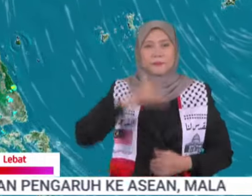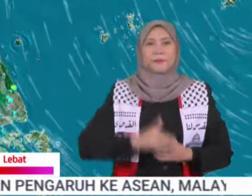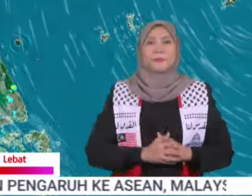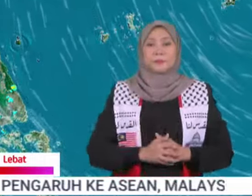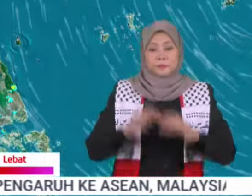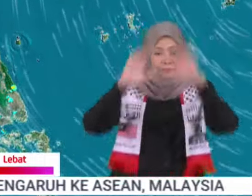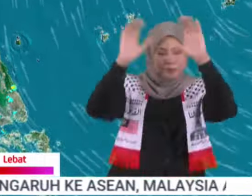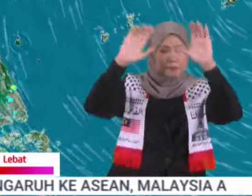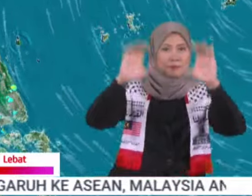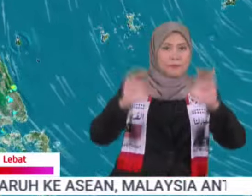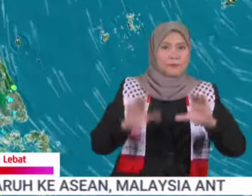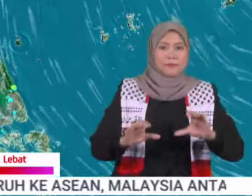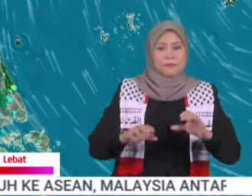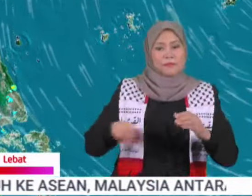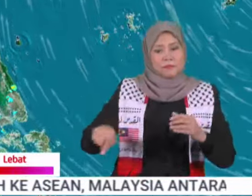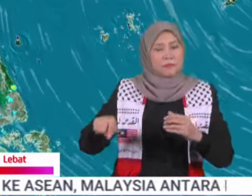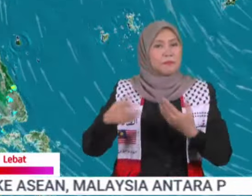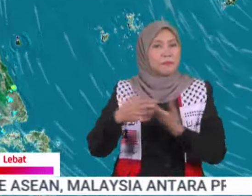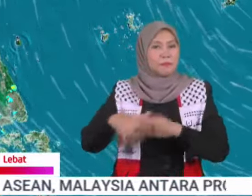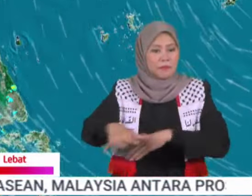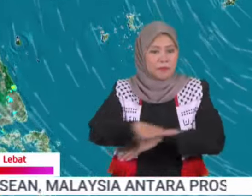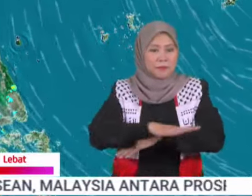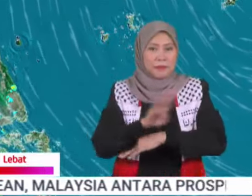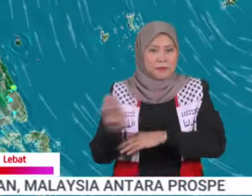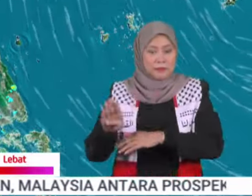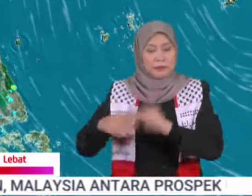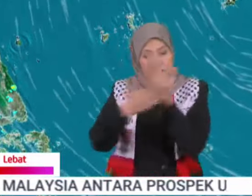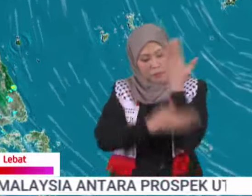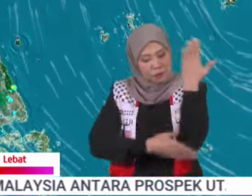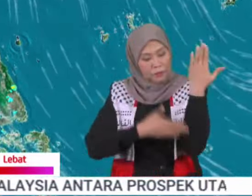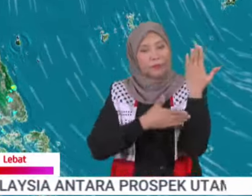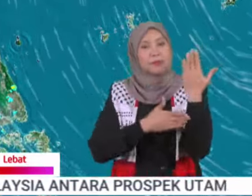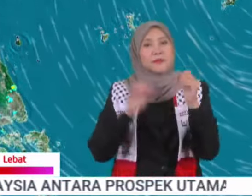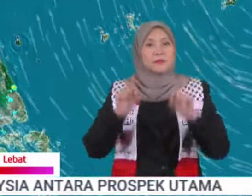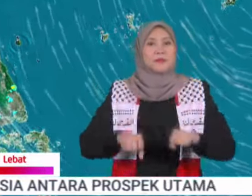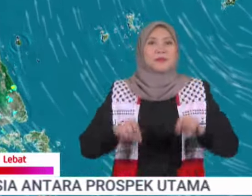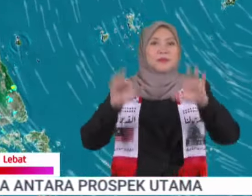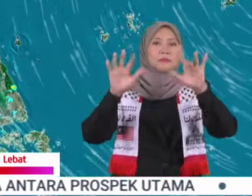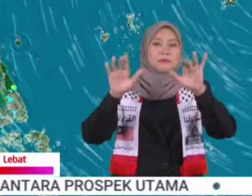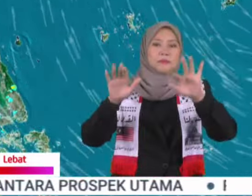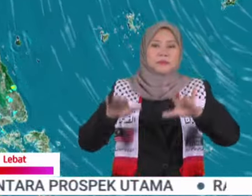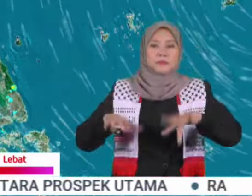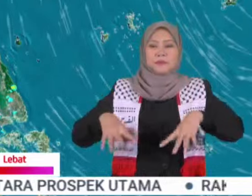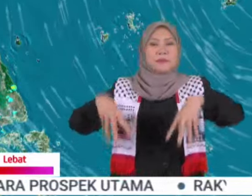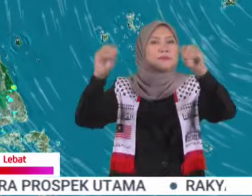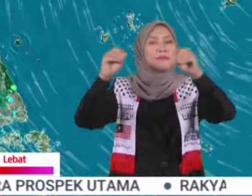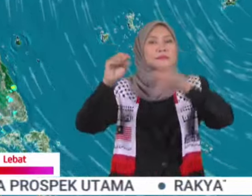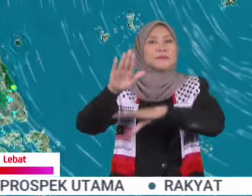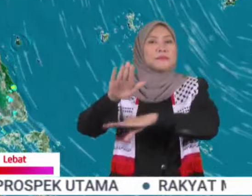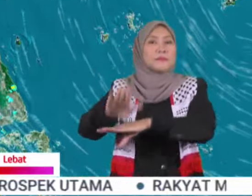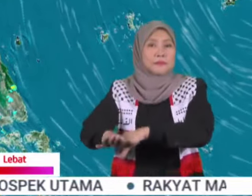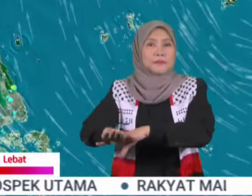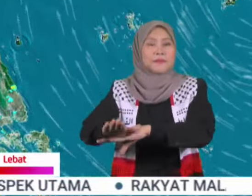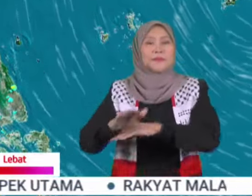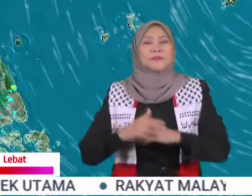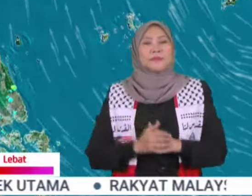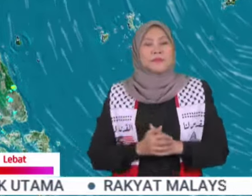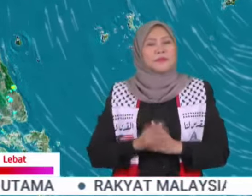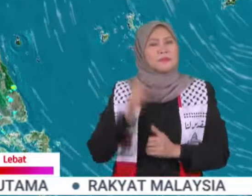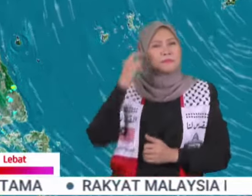menunjukkan keadaan cuaca di negeri-negeri pantai barat semenanjung ini dijangka boleh beransur reda menjelang kelewat petang nanti, dan